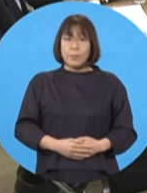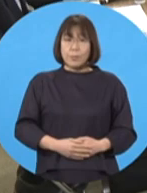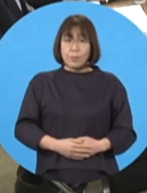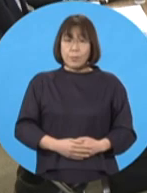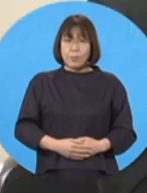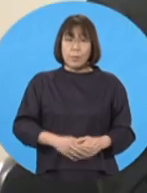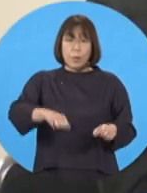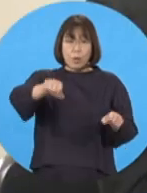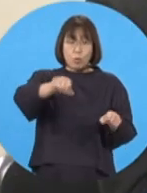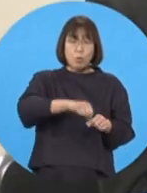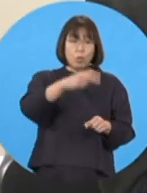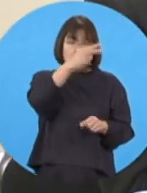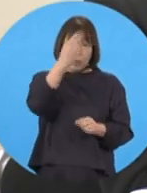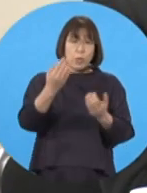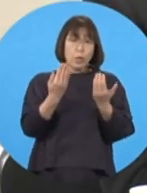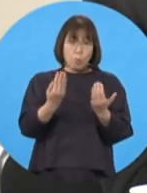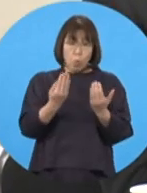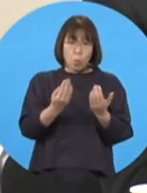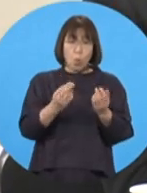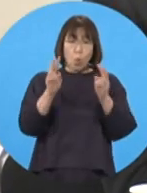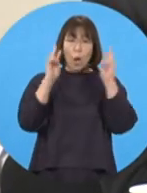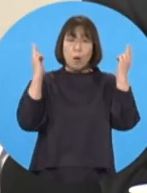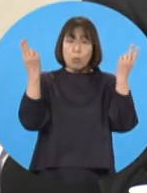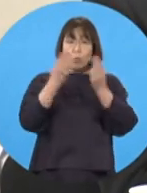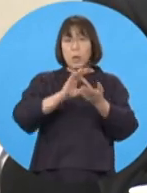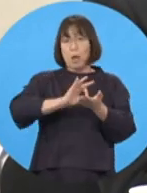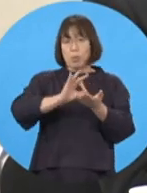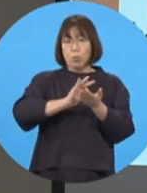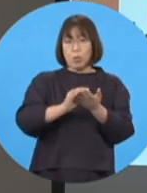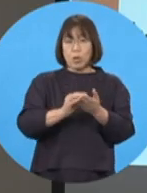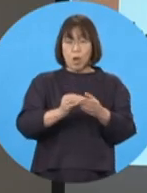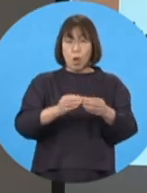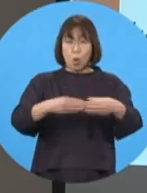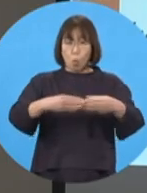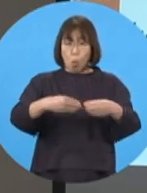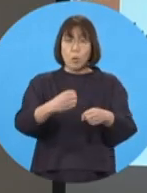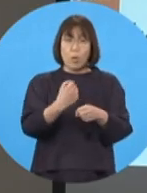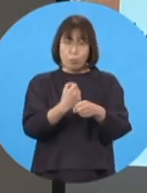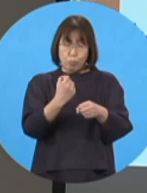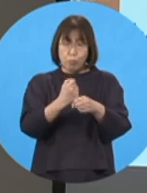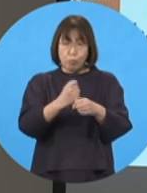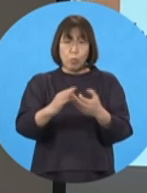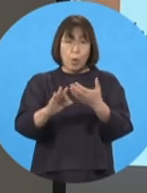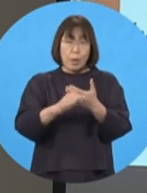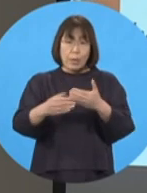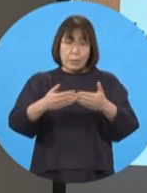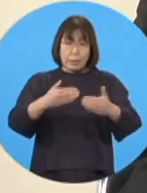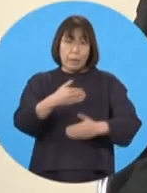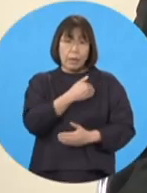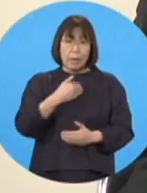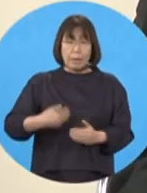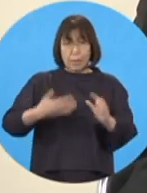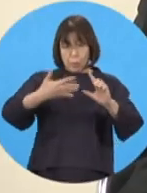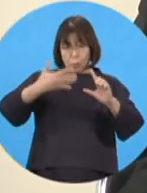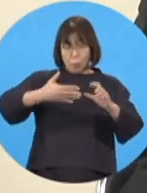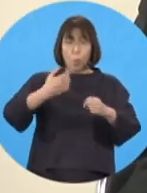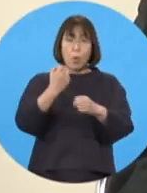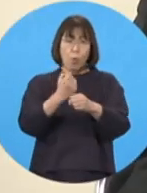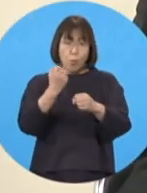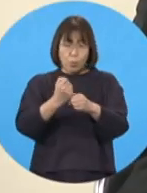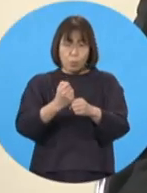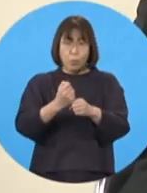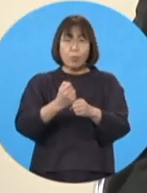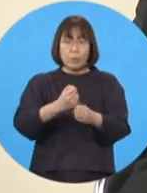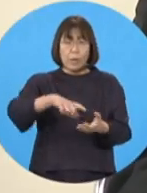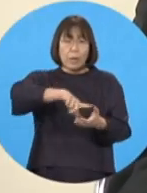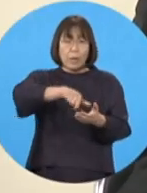鶴木高校は VR を駆使してこんにゃく作りを疑似体験できる動画を制作し、郷土食材の魅力の